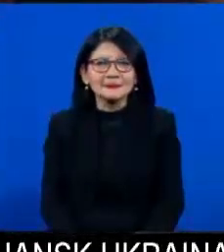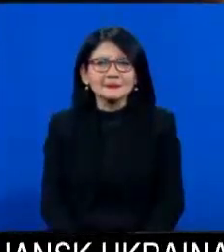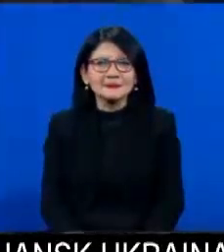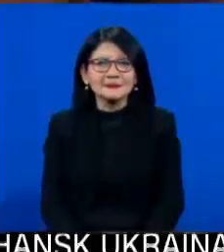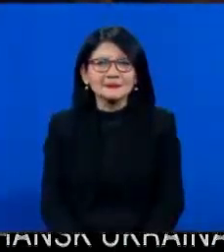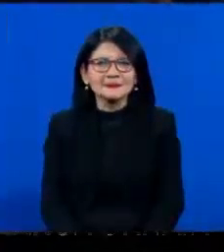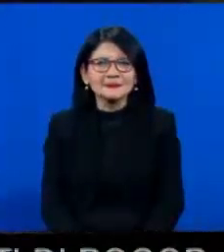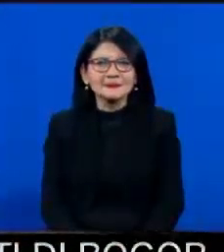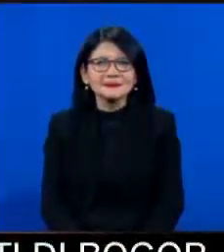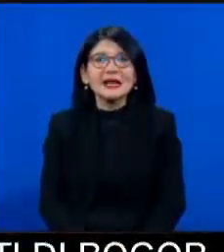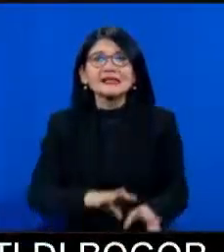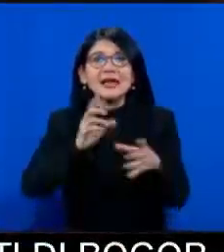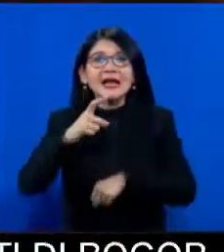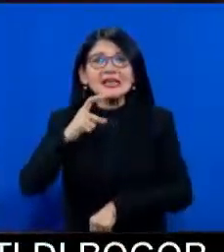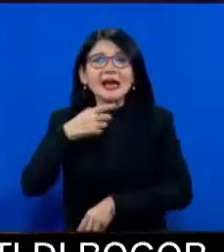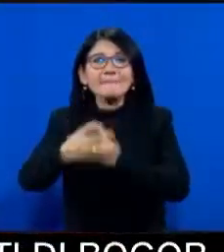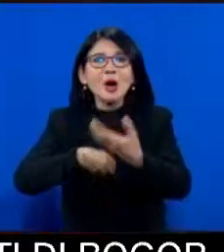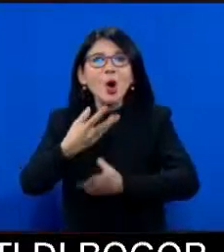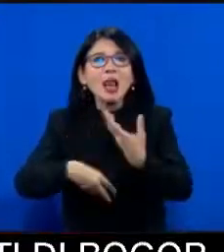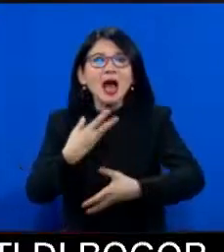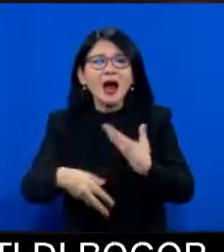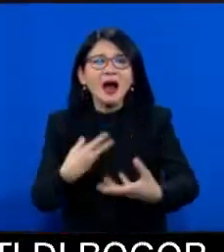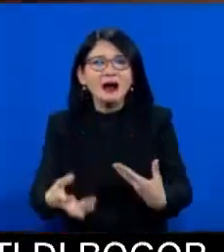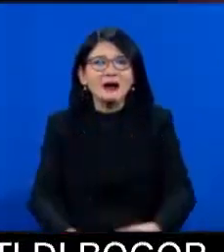Kita beralih ke pengolahan.